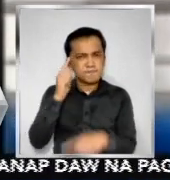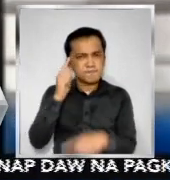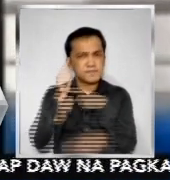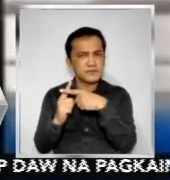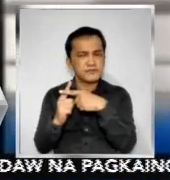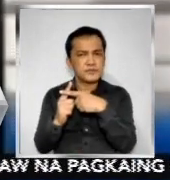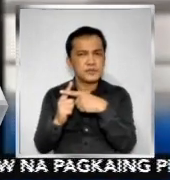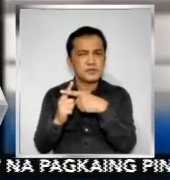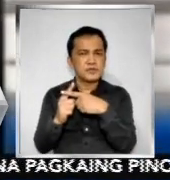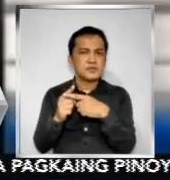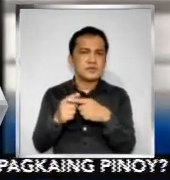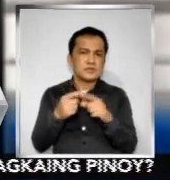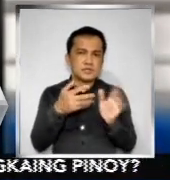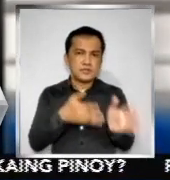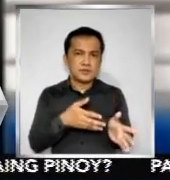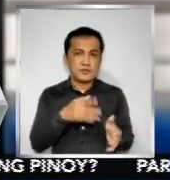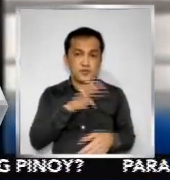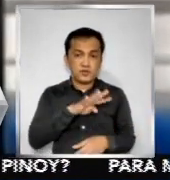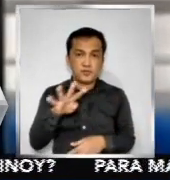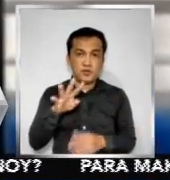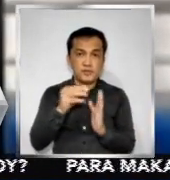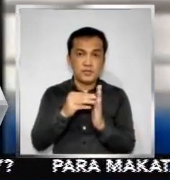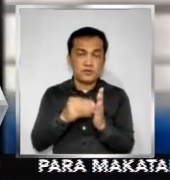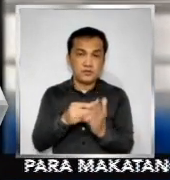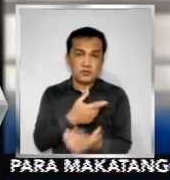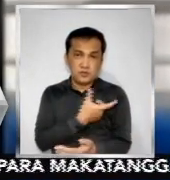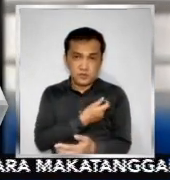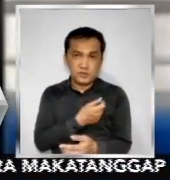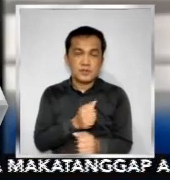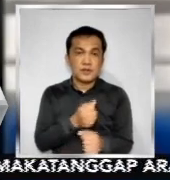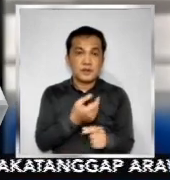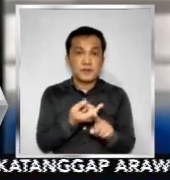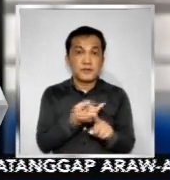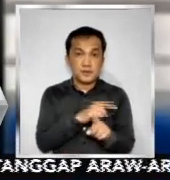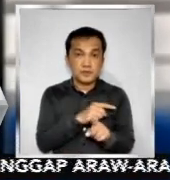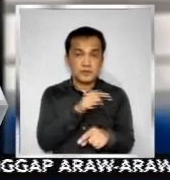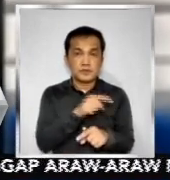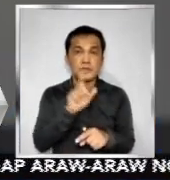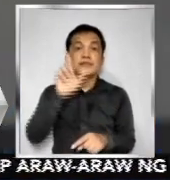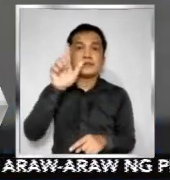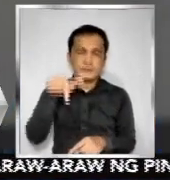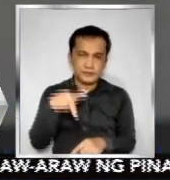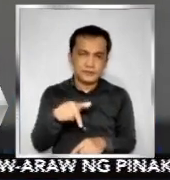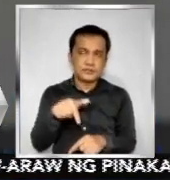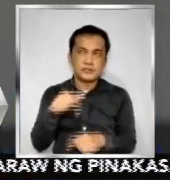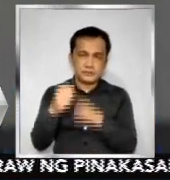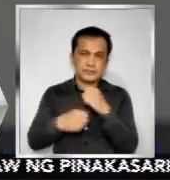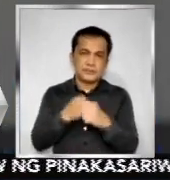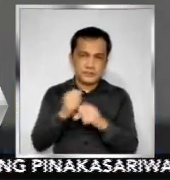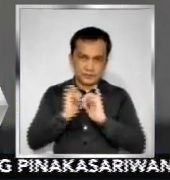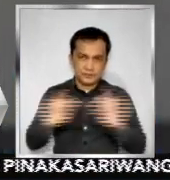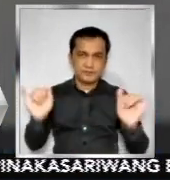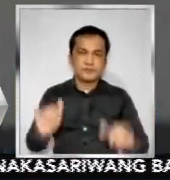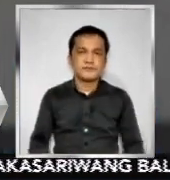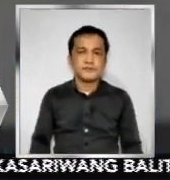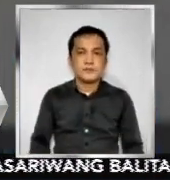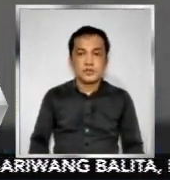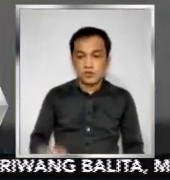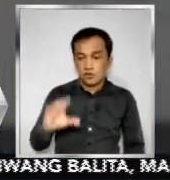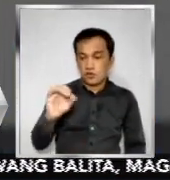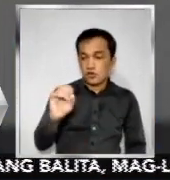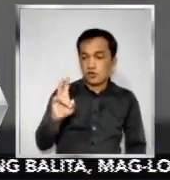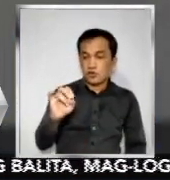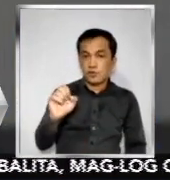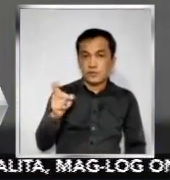of the 44 million doses will also come later on in the year. Ang COVAX facility ang paraan ng